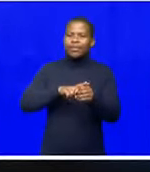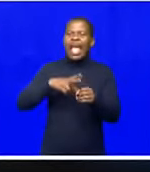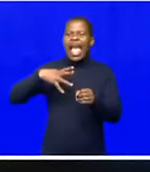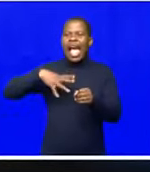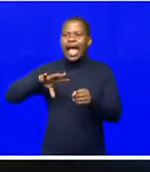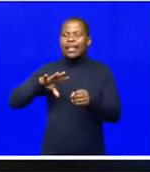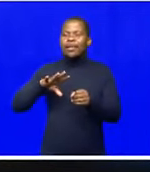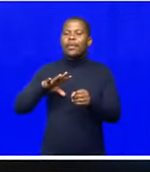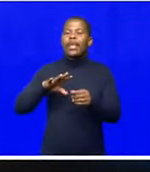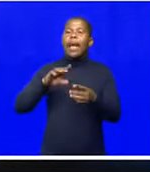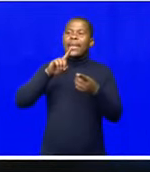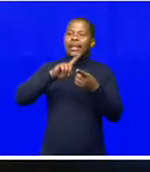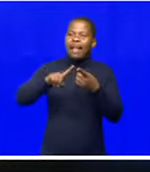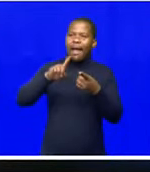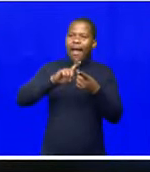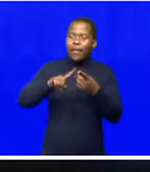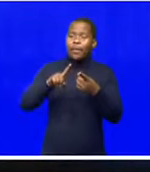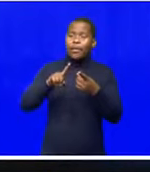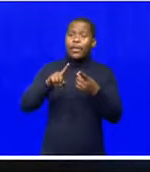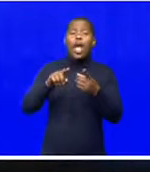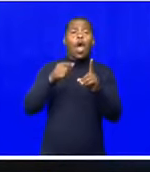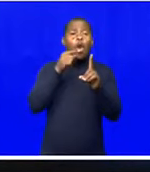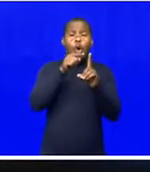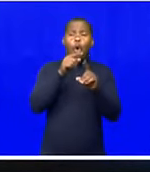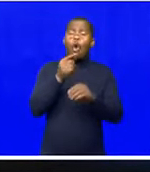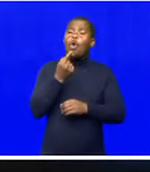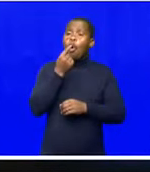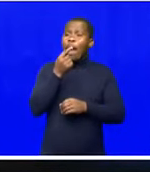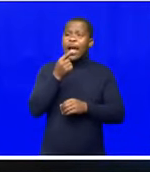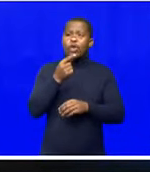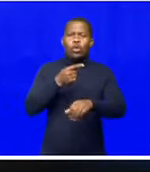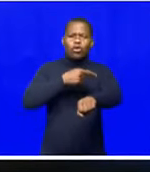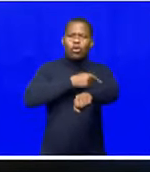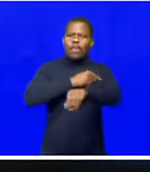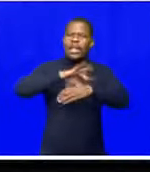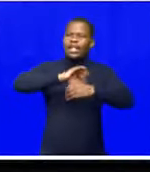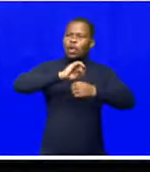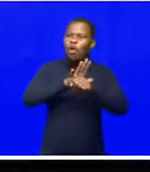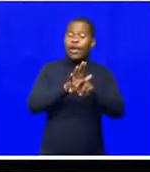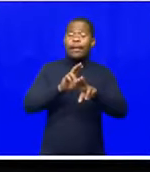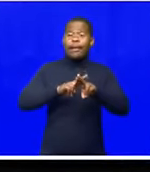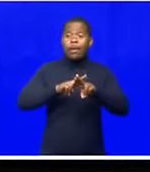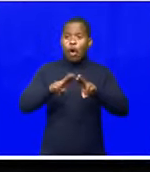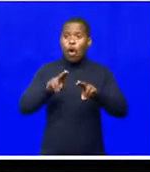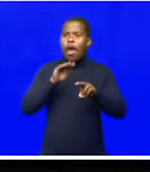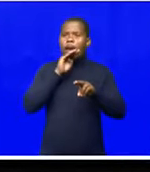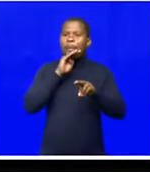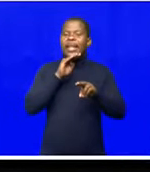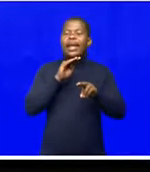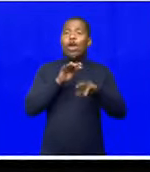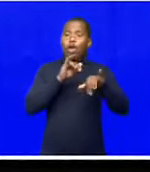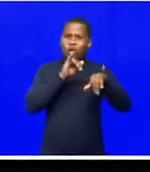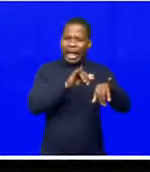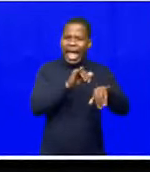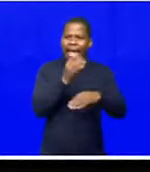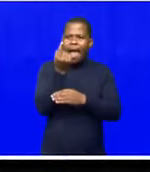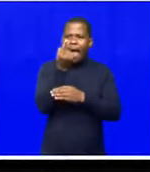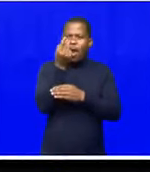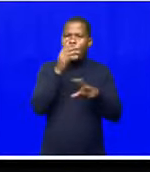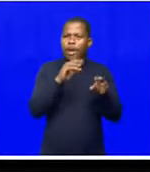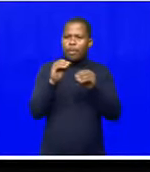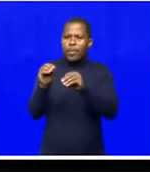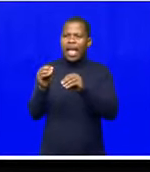kokuthi Joshua Kimmich waphumele ebaleni ukuthi akajovi aphume endzaweni yakhe egcinwa pheceleti quarantine kanye na Chupo